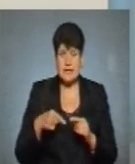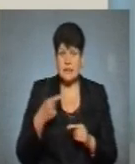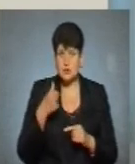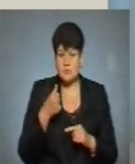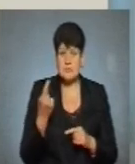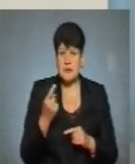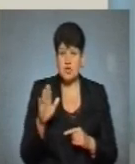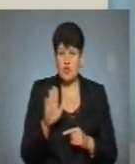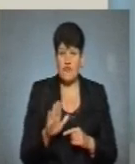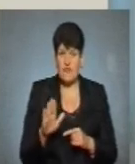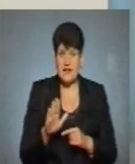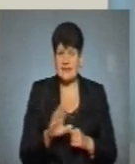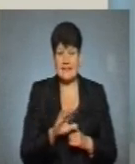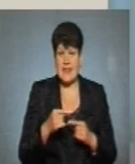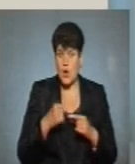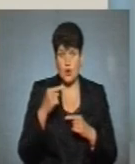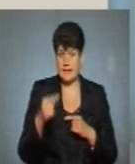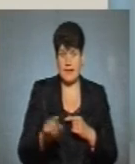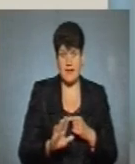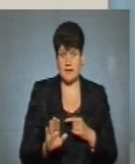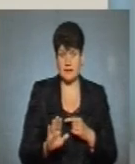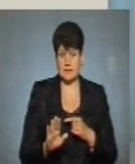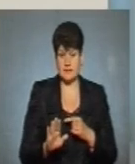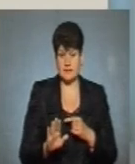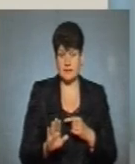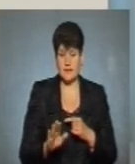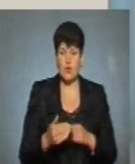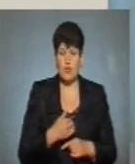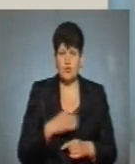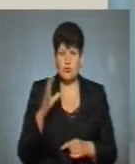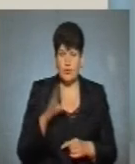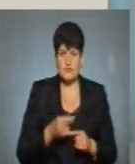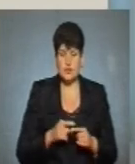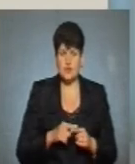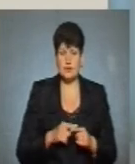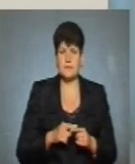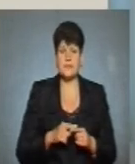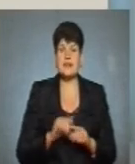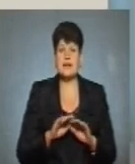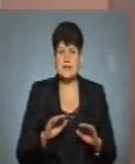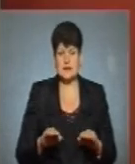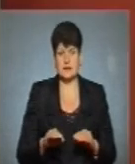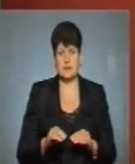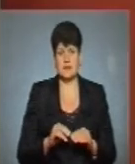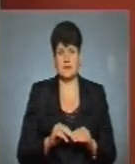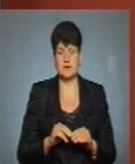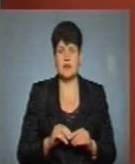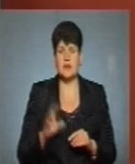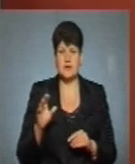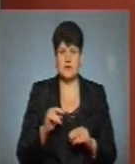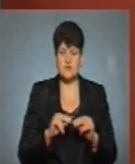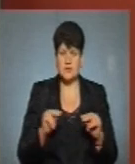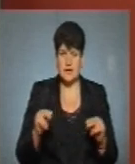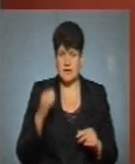1 вересня вже не онлайн. Хочемо всі цього, я переконана, і вчителі, і учні. А я дякую вам за участь у